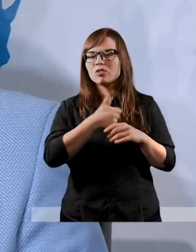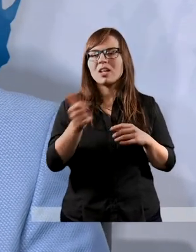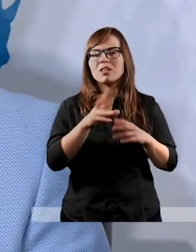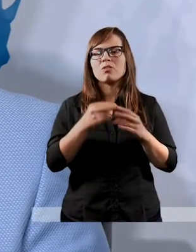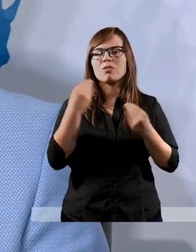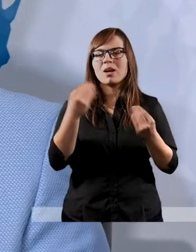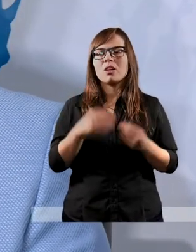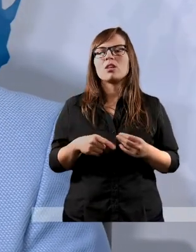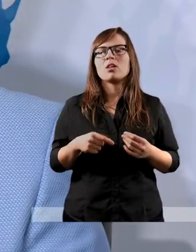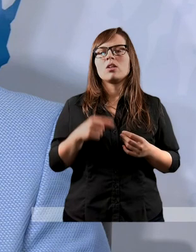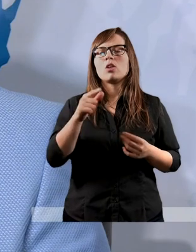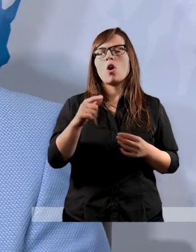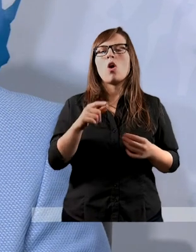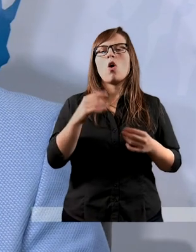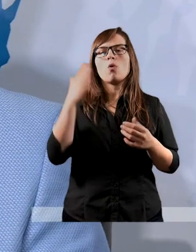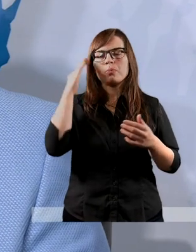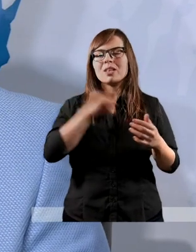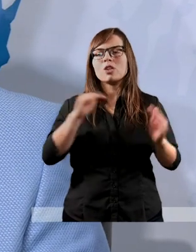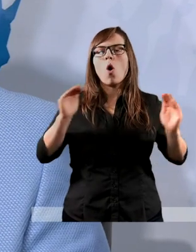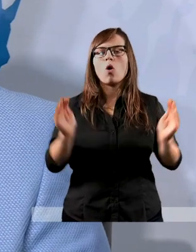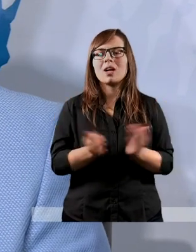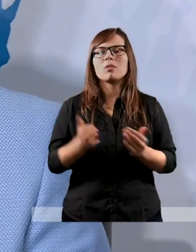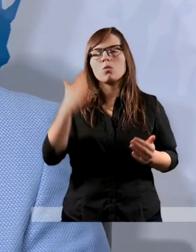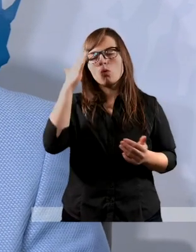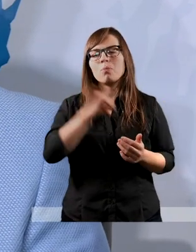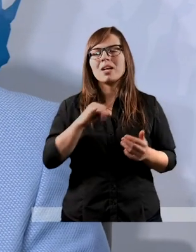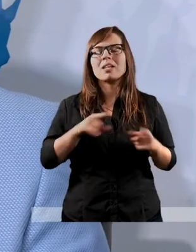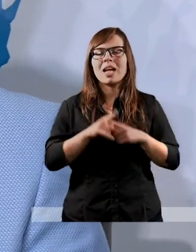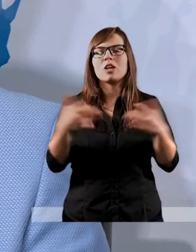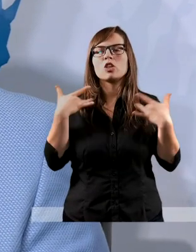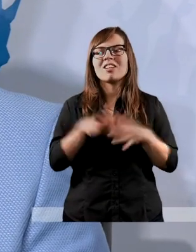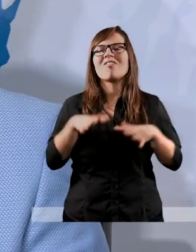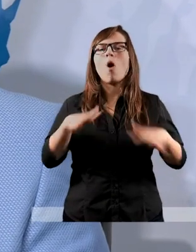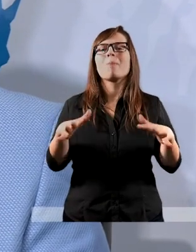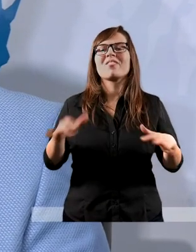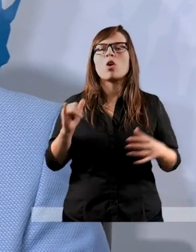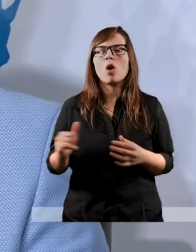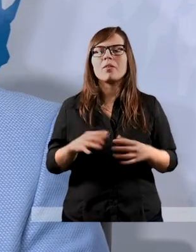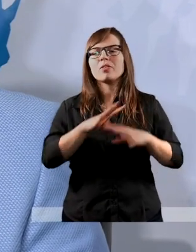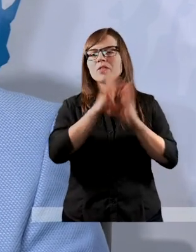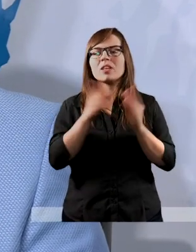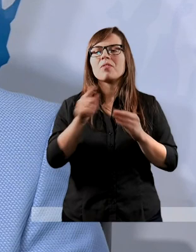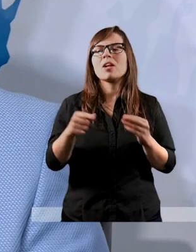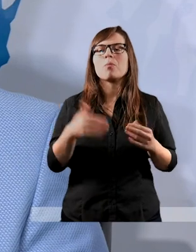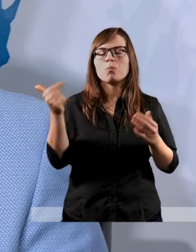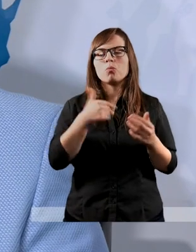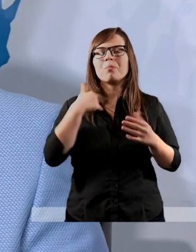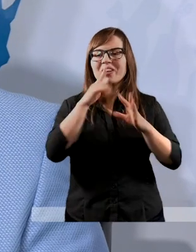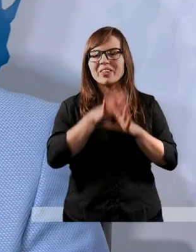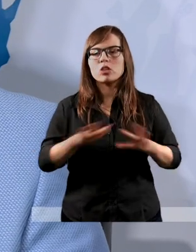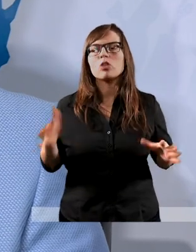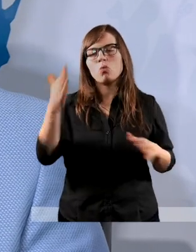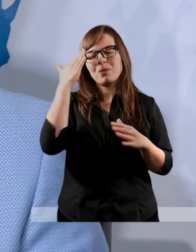podsumowuje dzisiejszą dyskusję. Umiem się ograniczyć, umiem też żyć w obfitości. Wszędzie i we wszystkim jestem